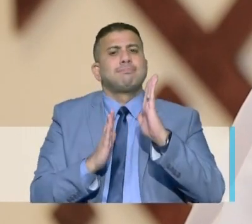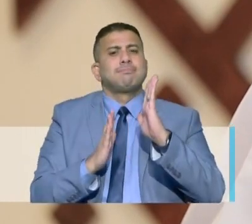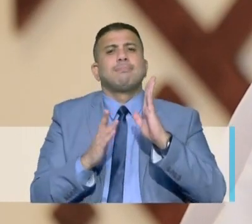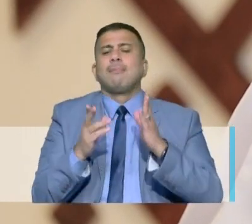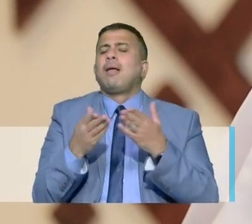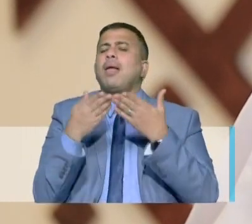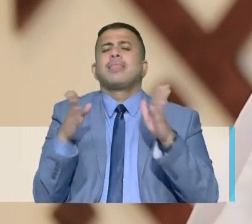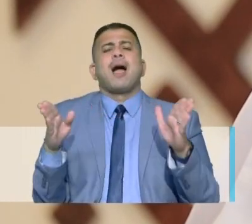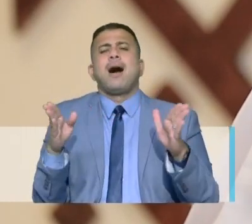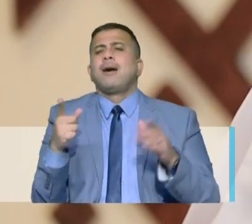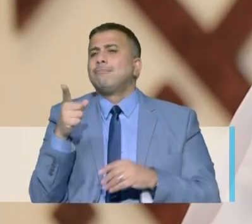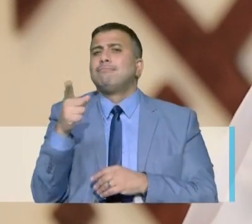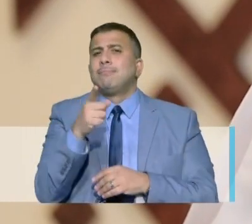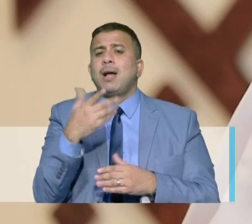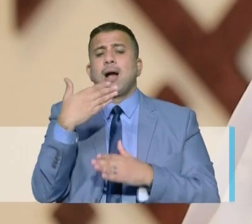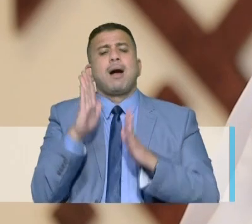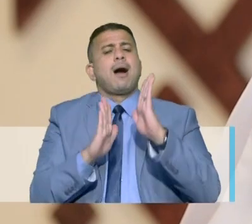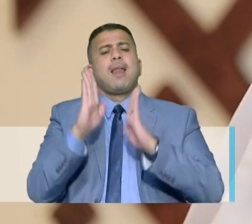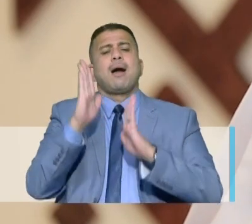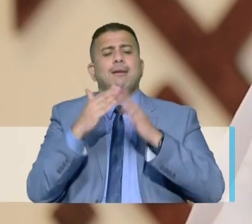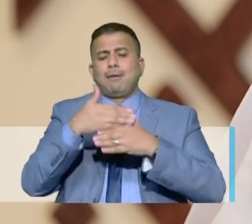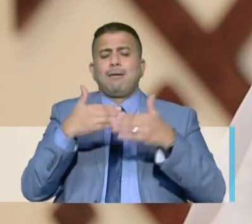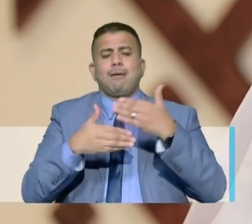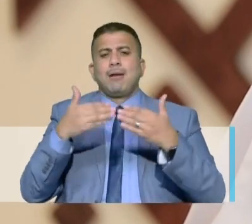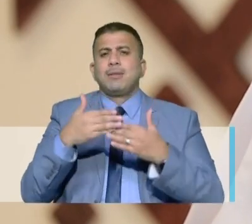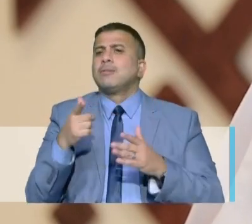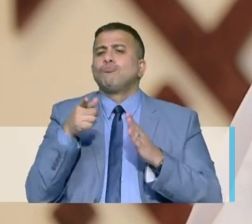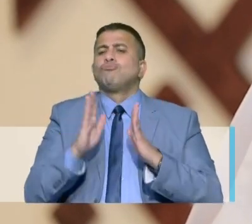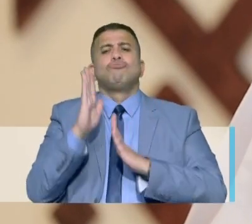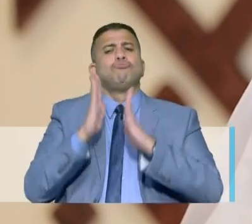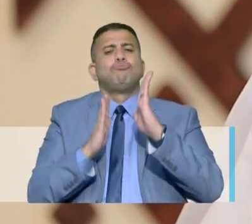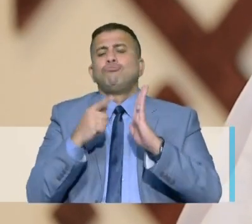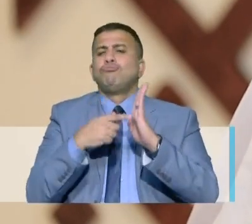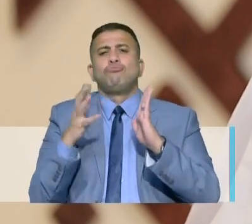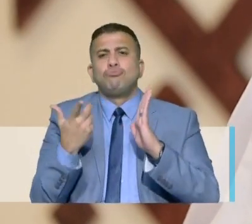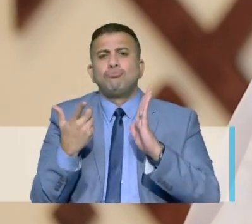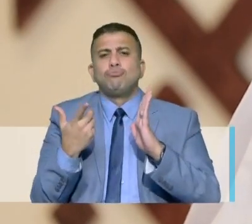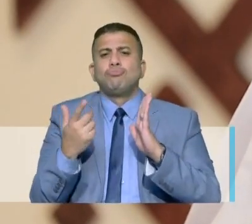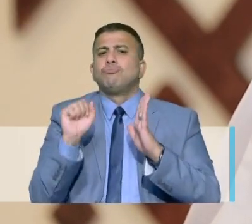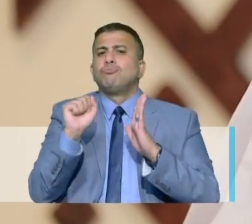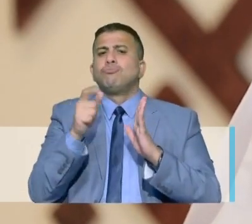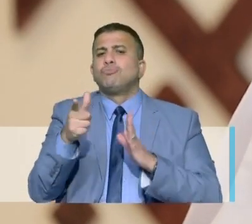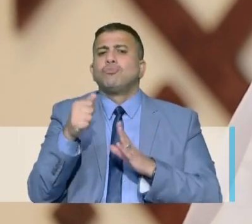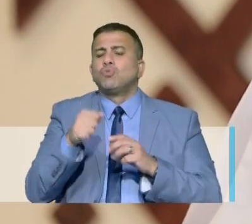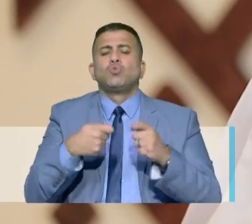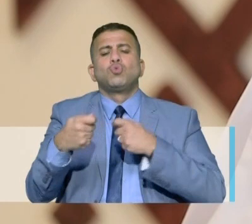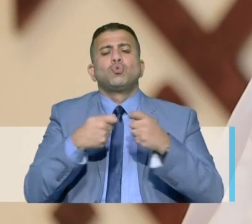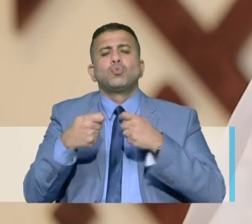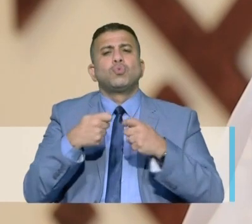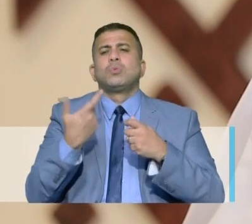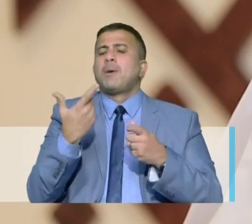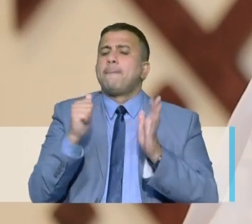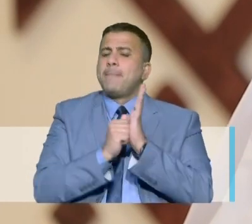الاتاحه لهم في جميع العقارات من جميع الاستخدامات لهم في السوق العقاري